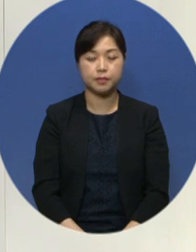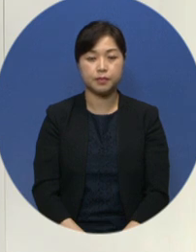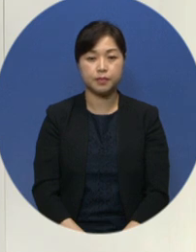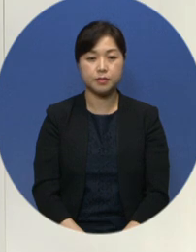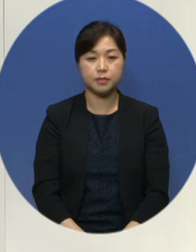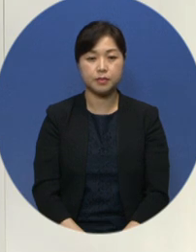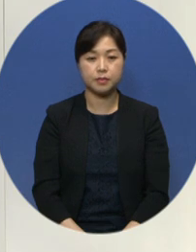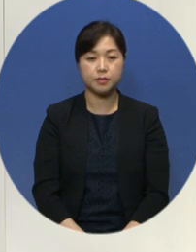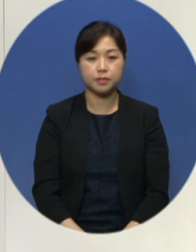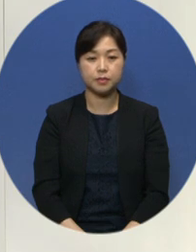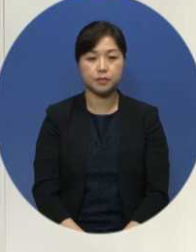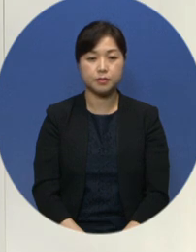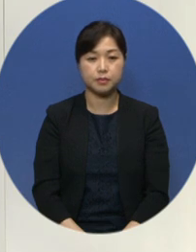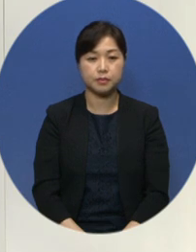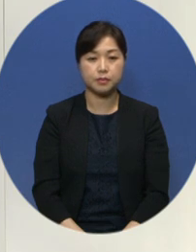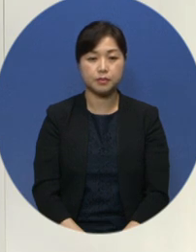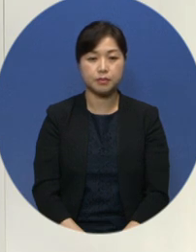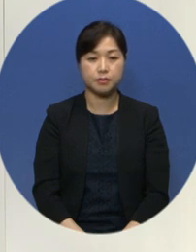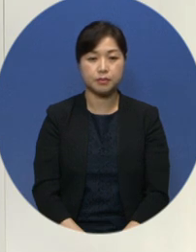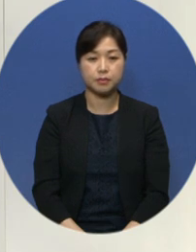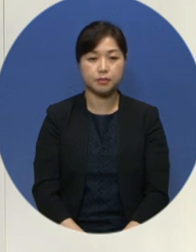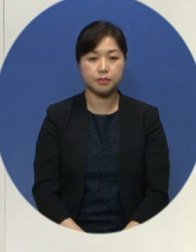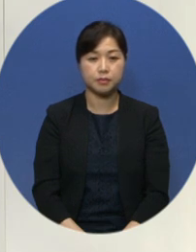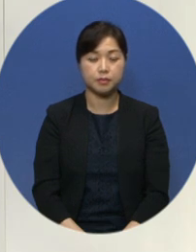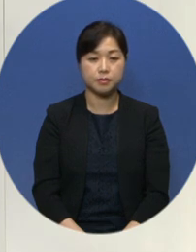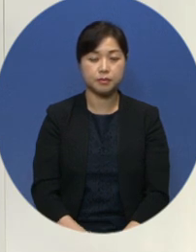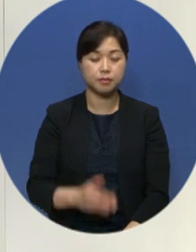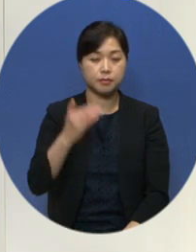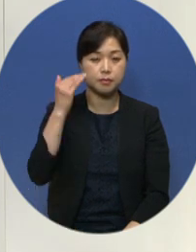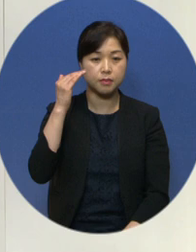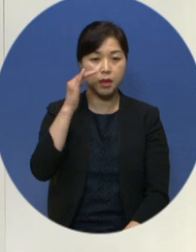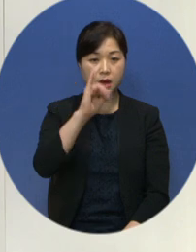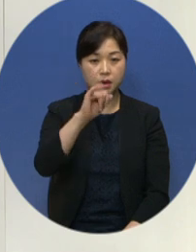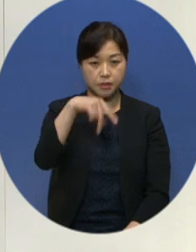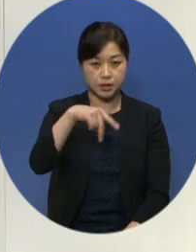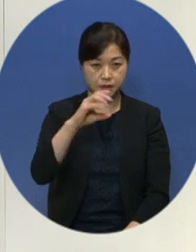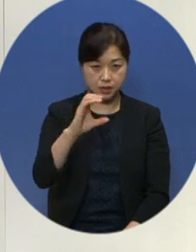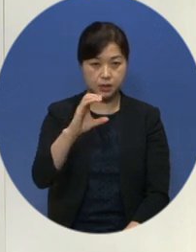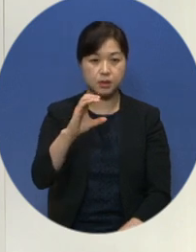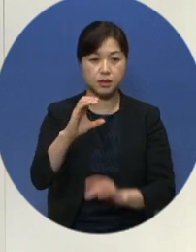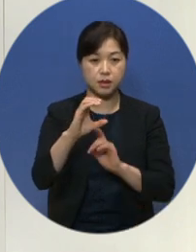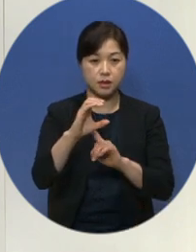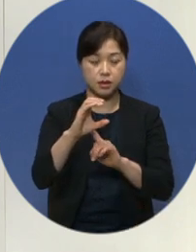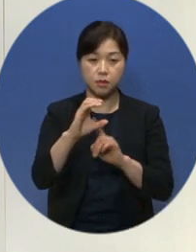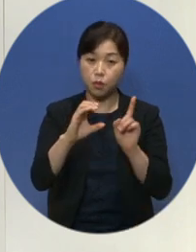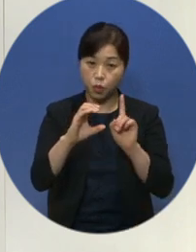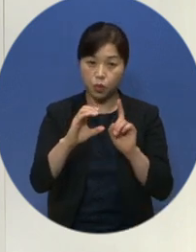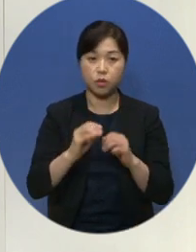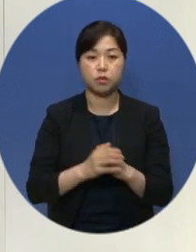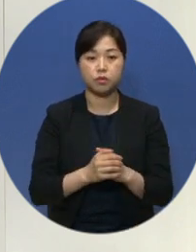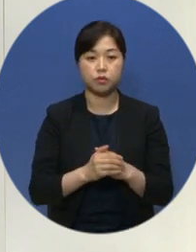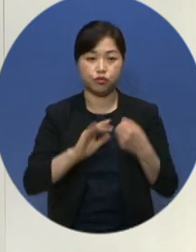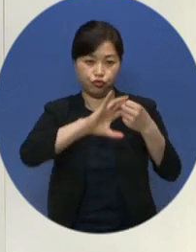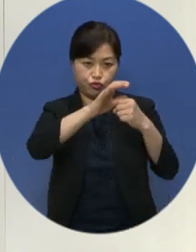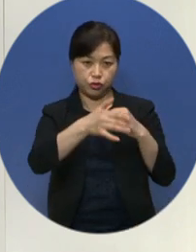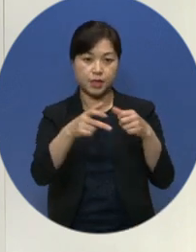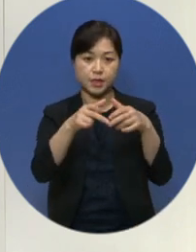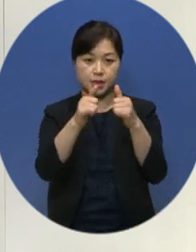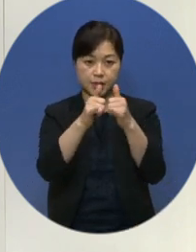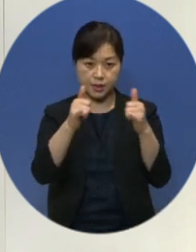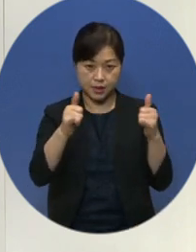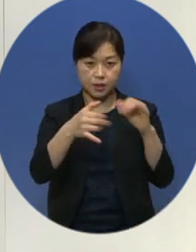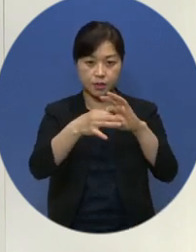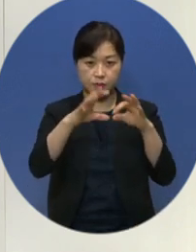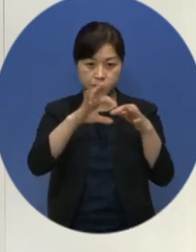리그 대한민국의 ipc 에 그 ipc 라면은 그 국제 장애로 올림픽